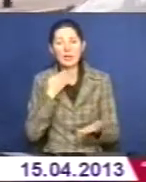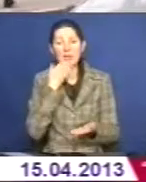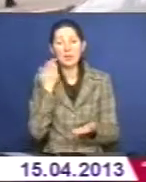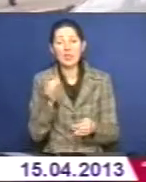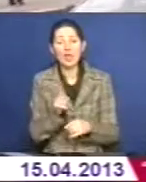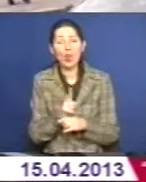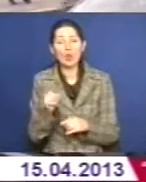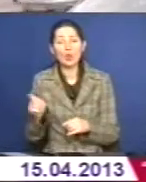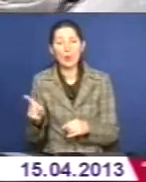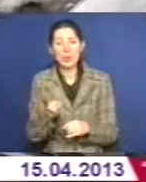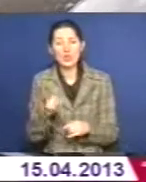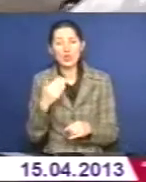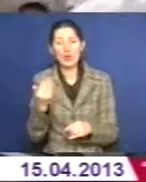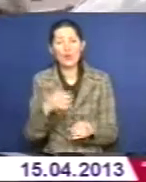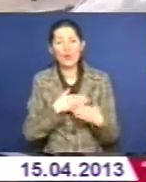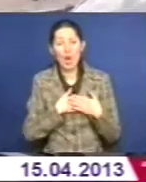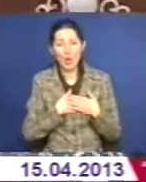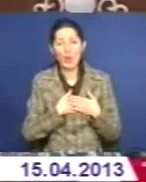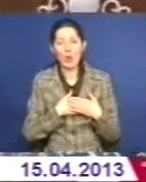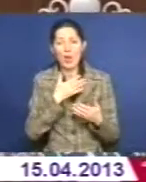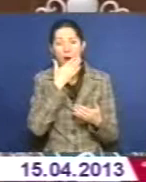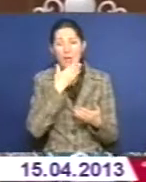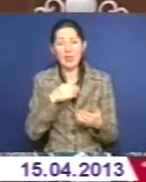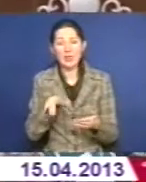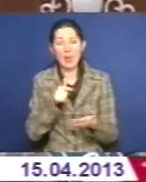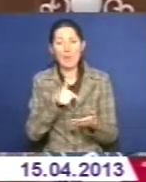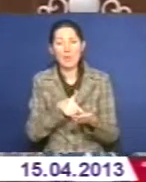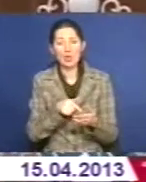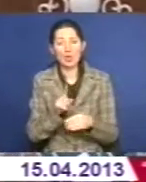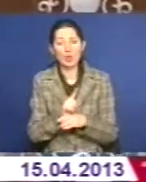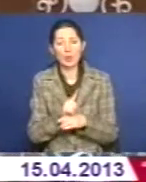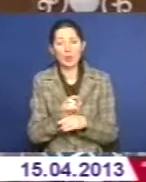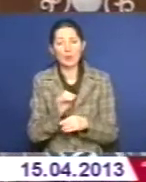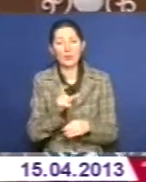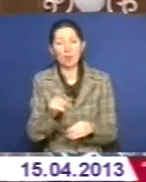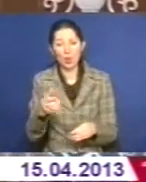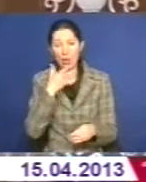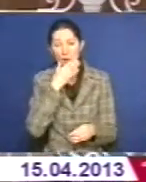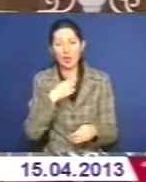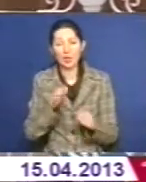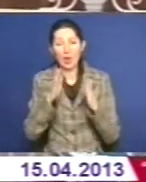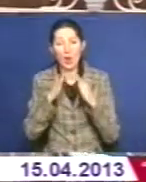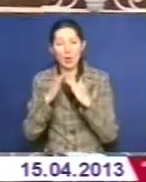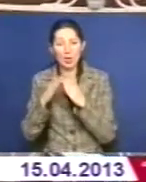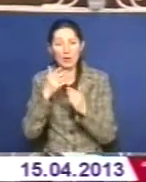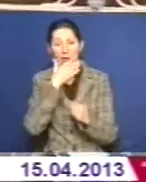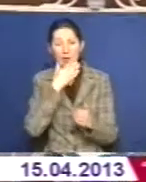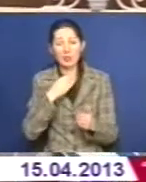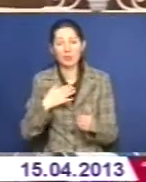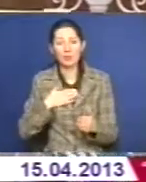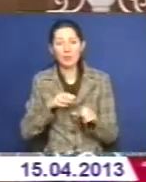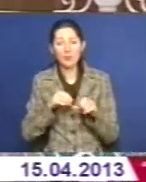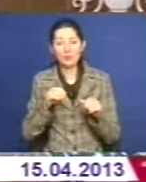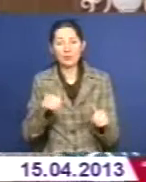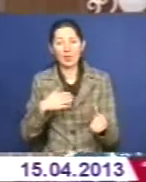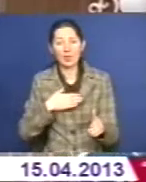у тернополян, за що вони люблять файне місто. І люди гарні, і будівлі гарні. Ну, наша земля,